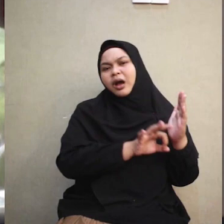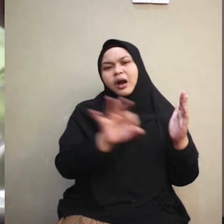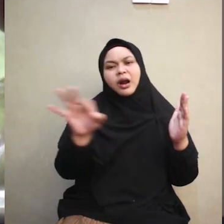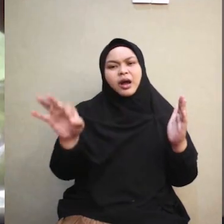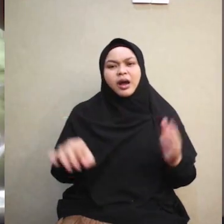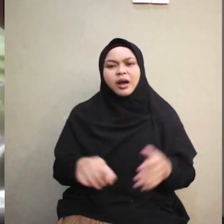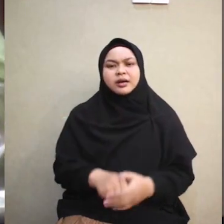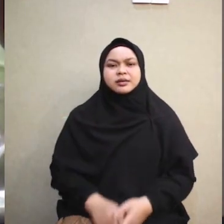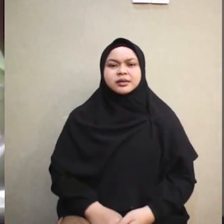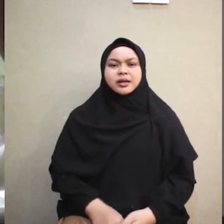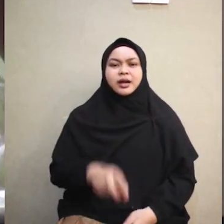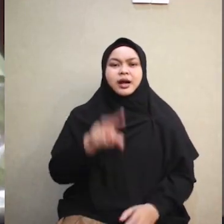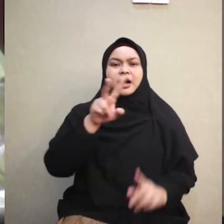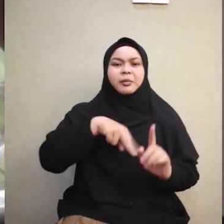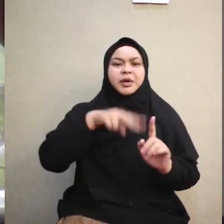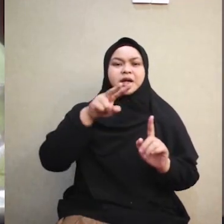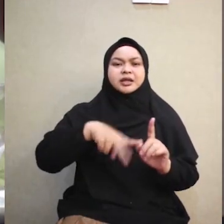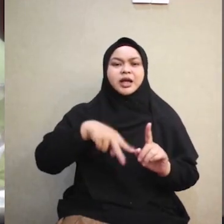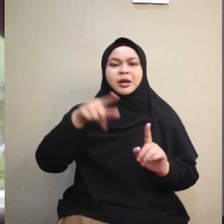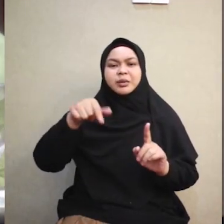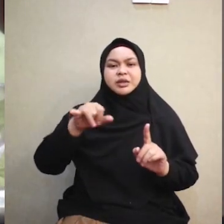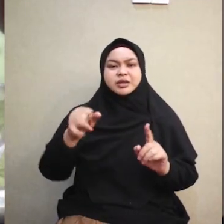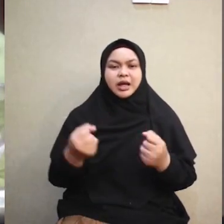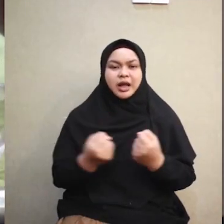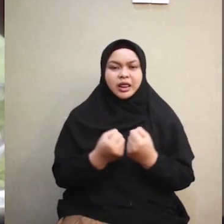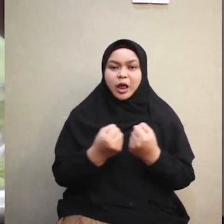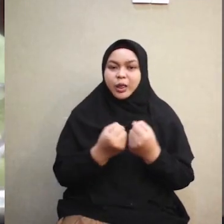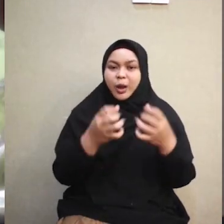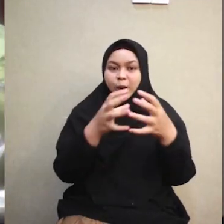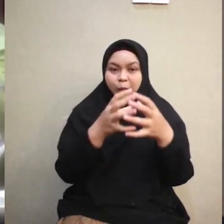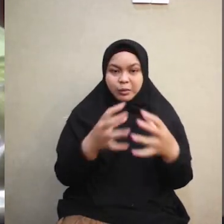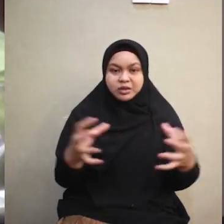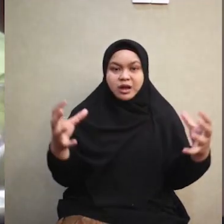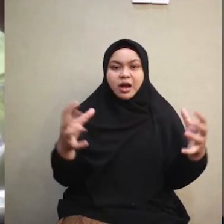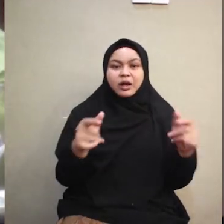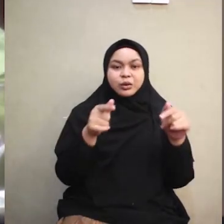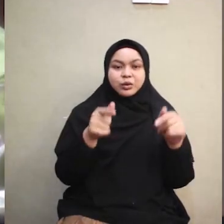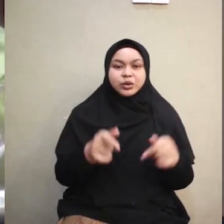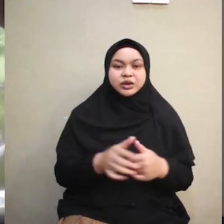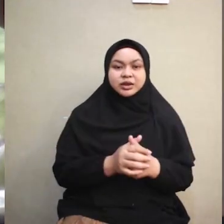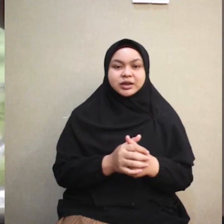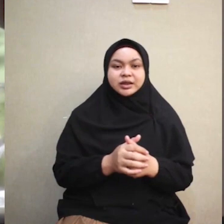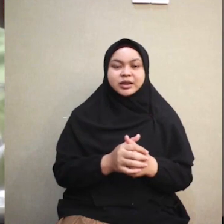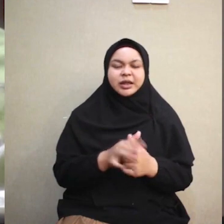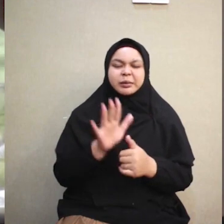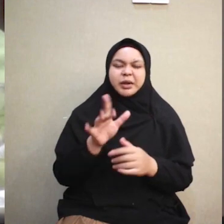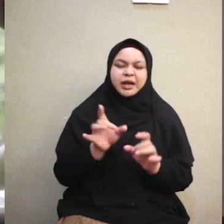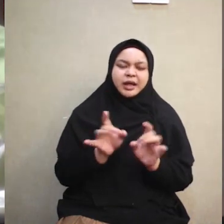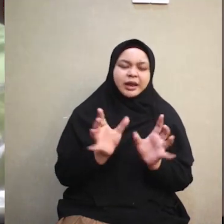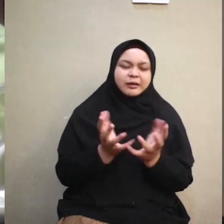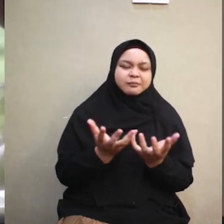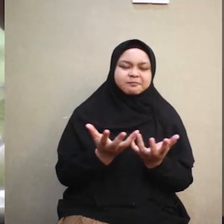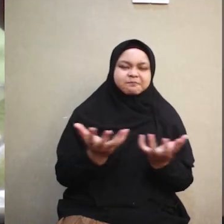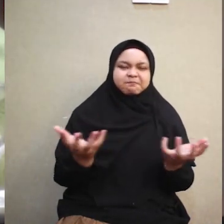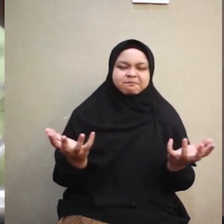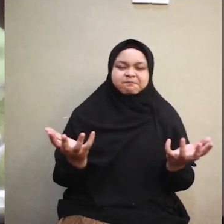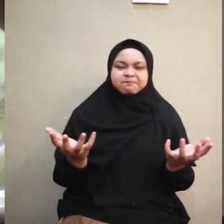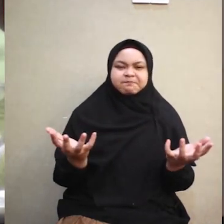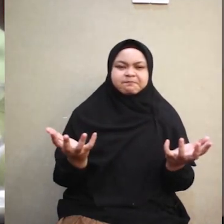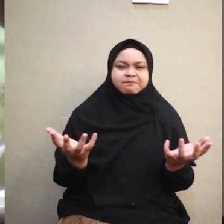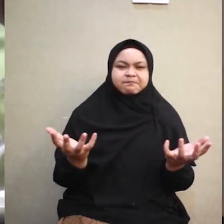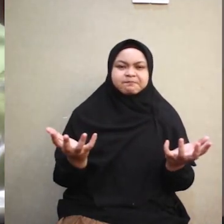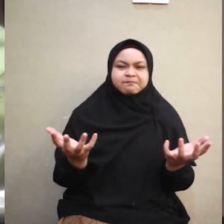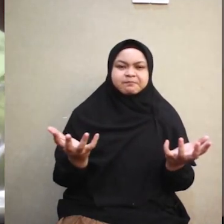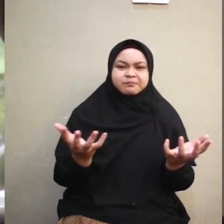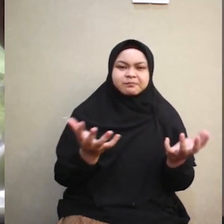perspektif menjadi tantangan yang sangat besar sementara kita terpecah pada masih